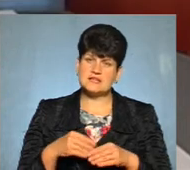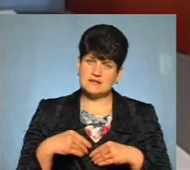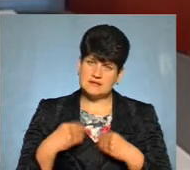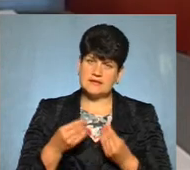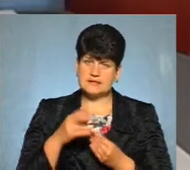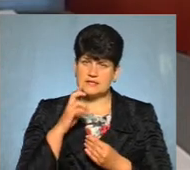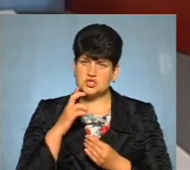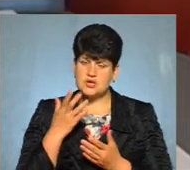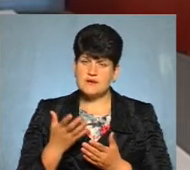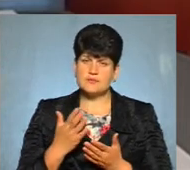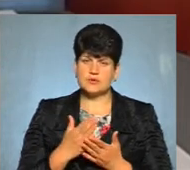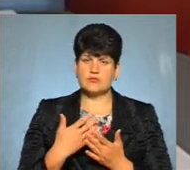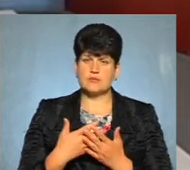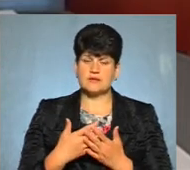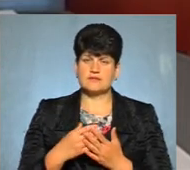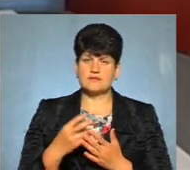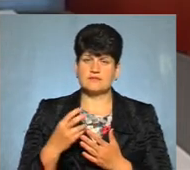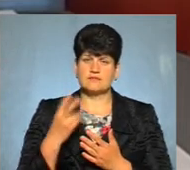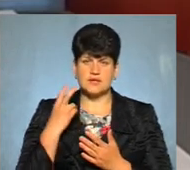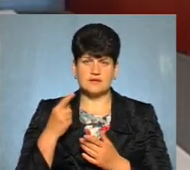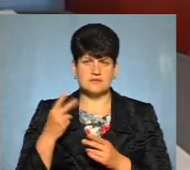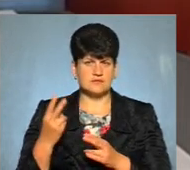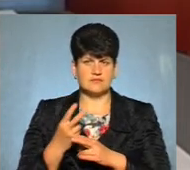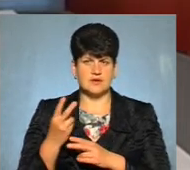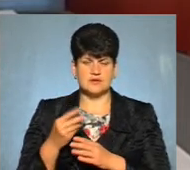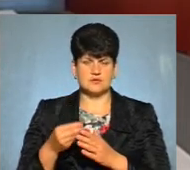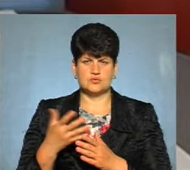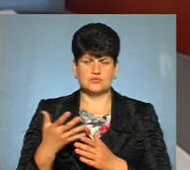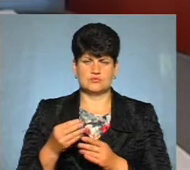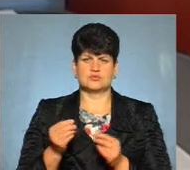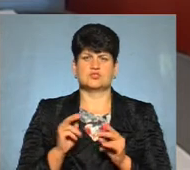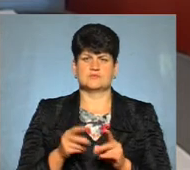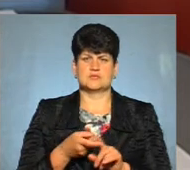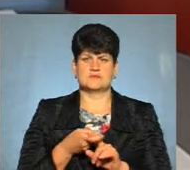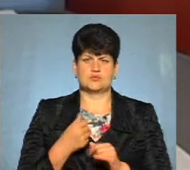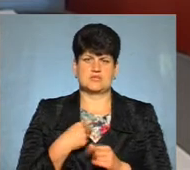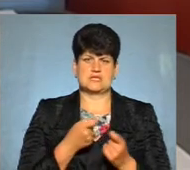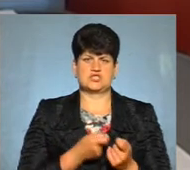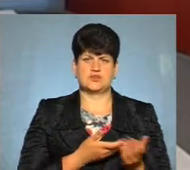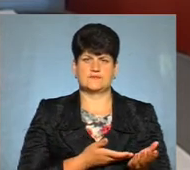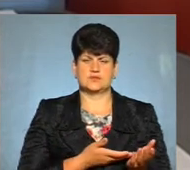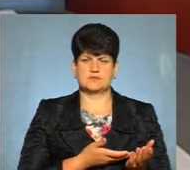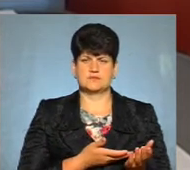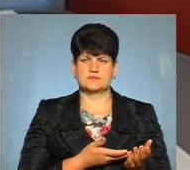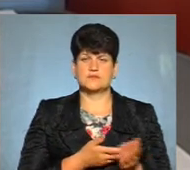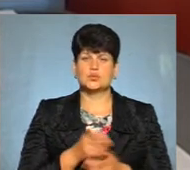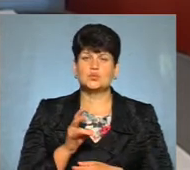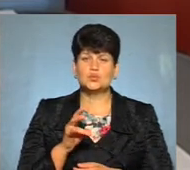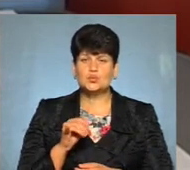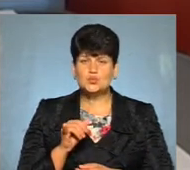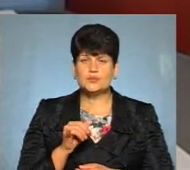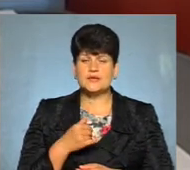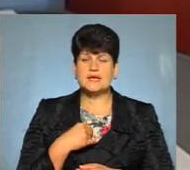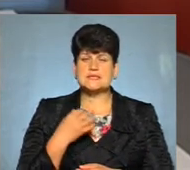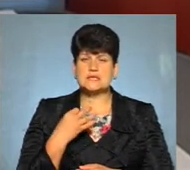є інформація, для прикладу, в Києві це коштує вдвічі дорожче. З чим це пов'язано, що в нас виходить дешевше? Ну, я